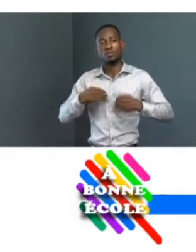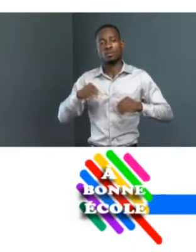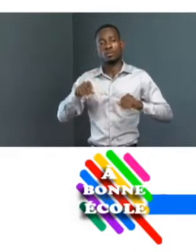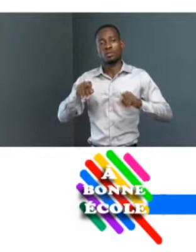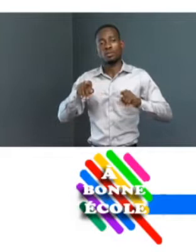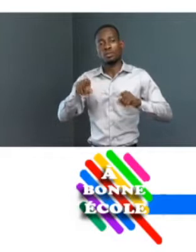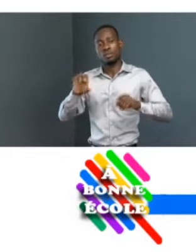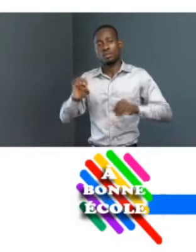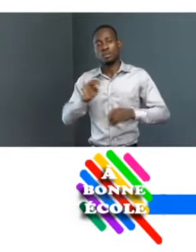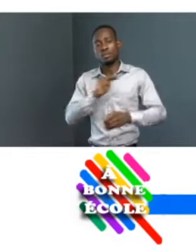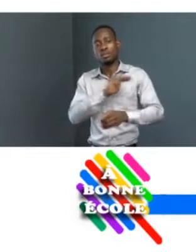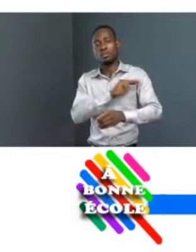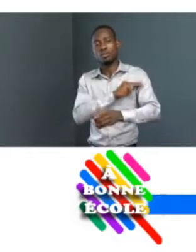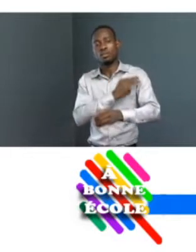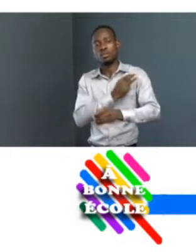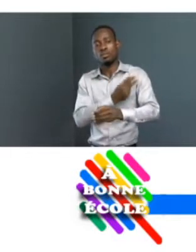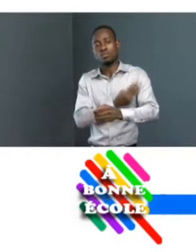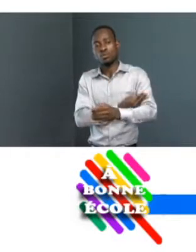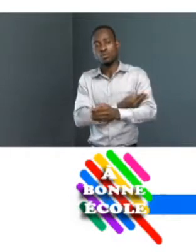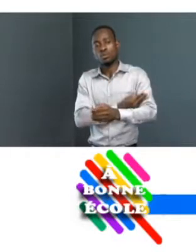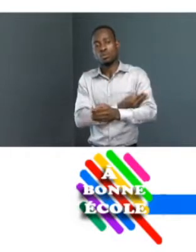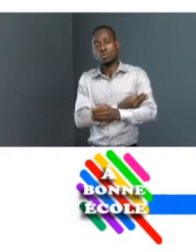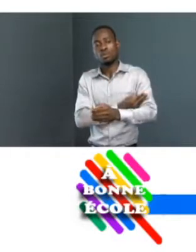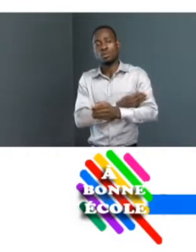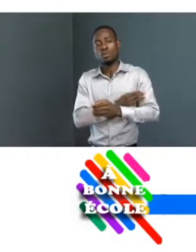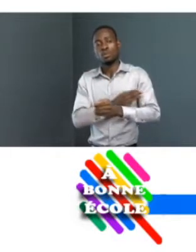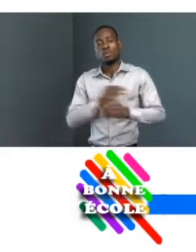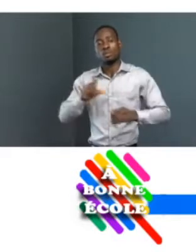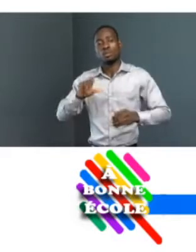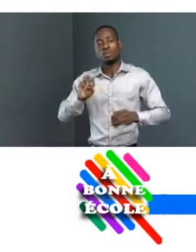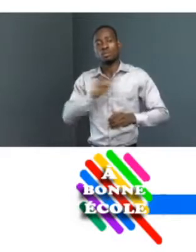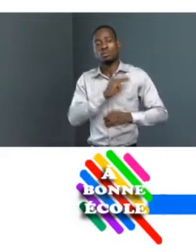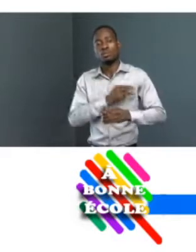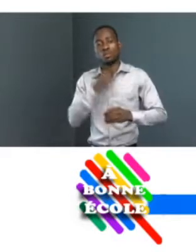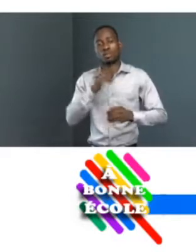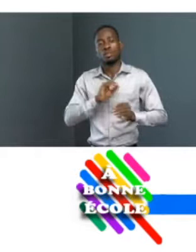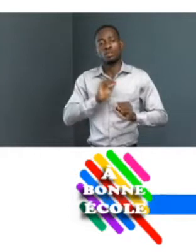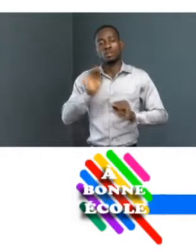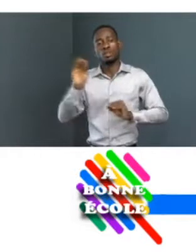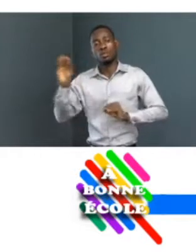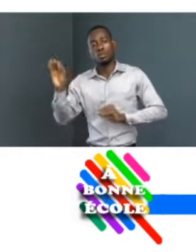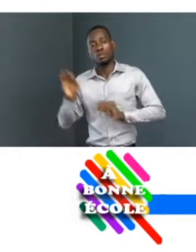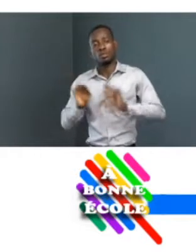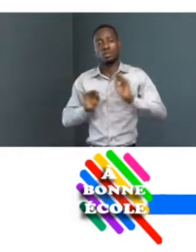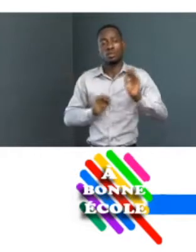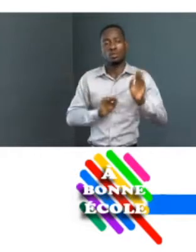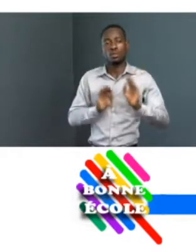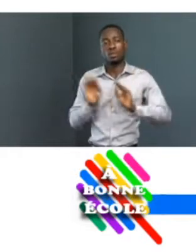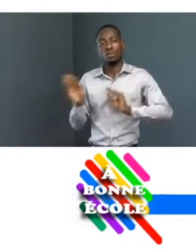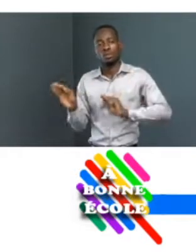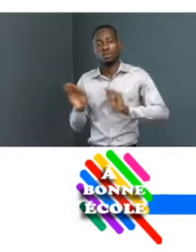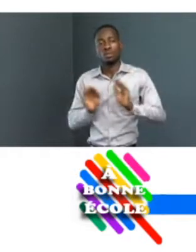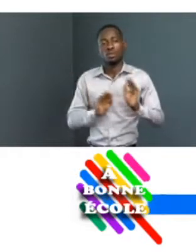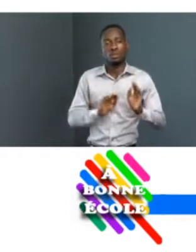muscles, les différents muscles, les muscles qui orientent le globe oculaire